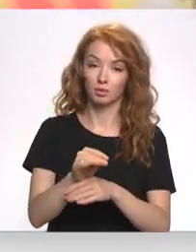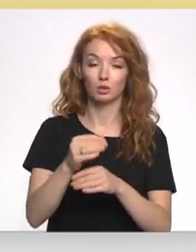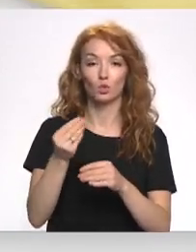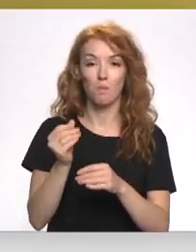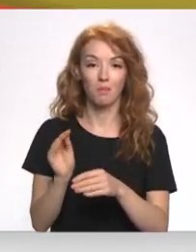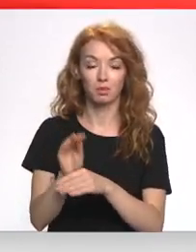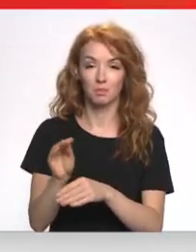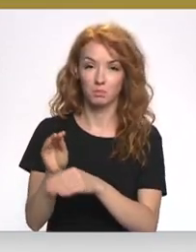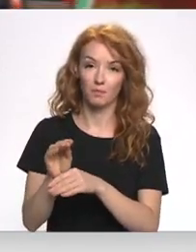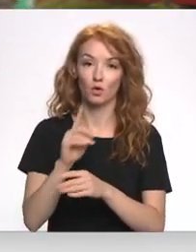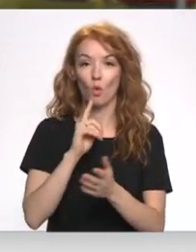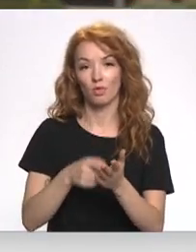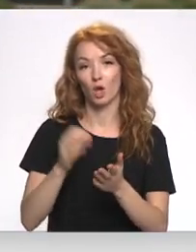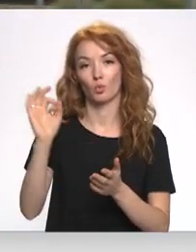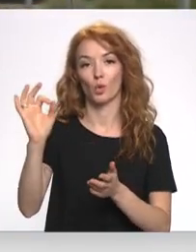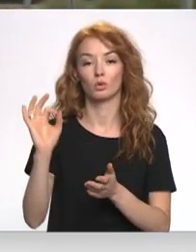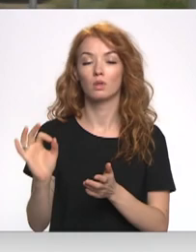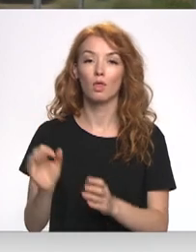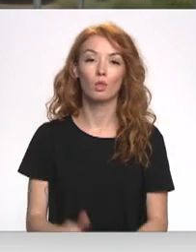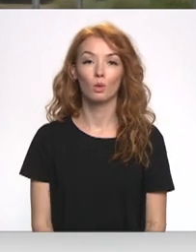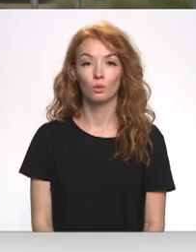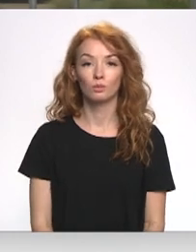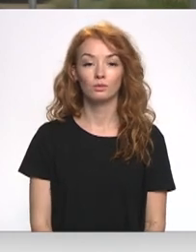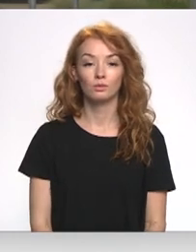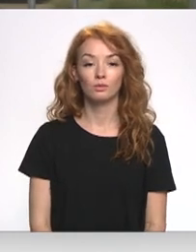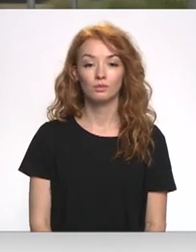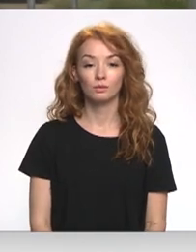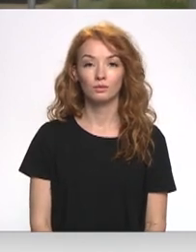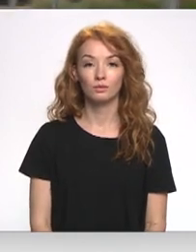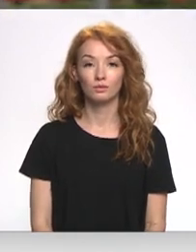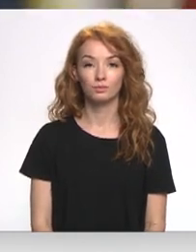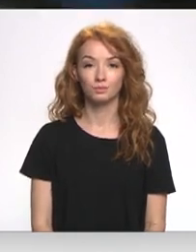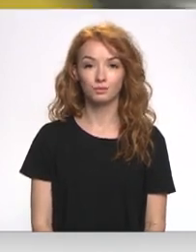summu, jeb noteiktu procentu. Madara Līcīte, Igors Stāds, Latvijas televīzija.